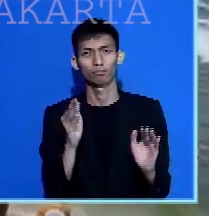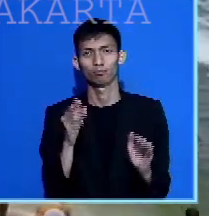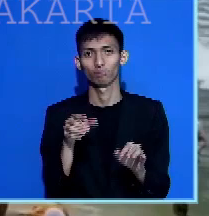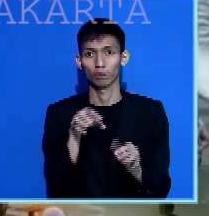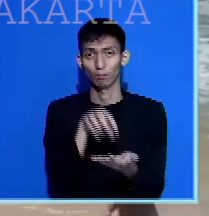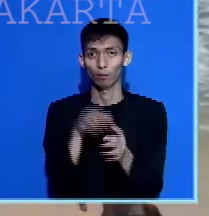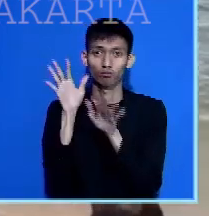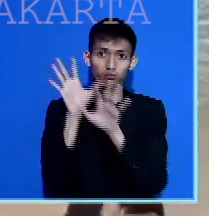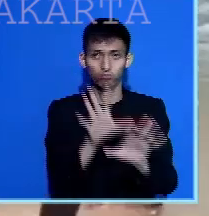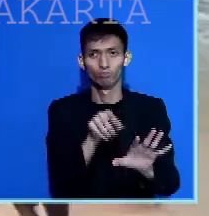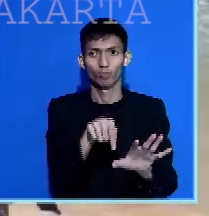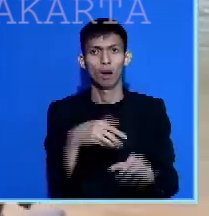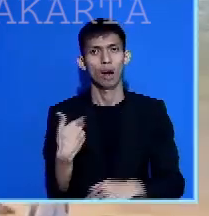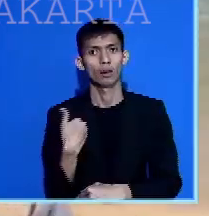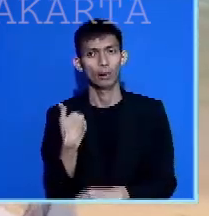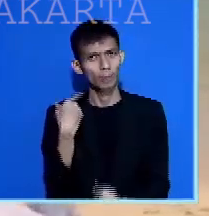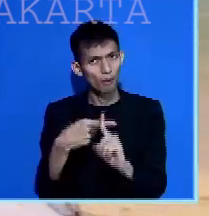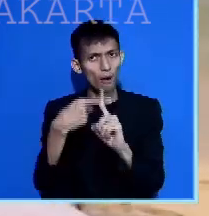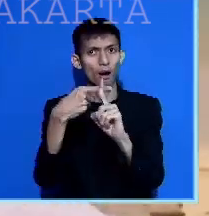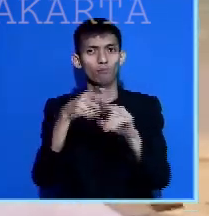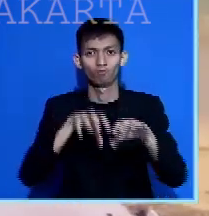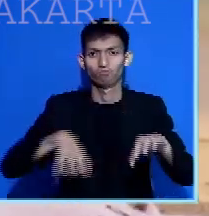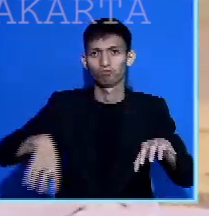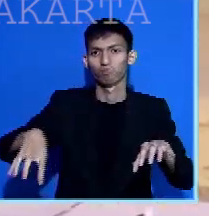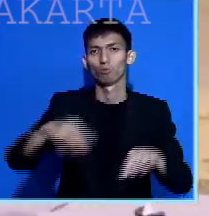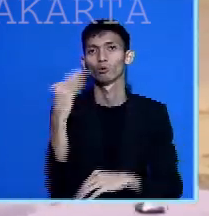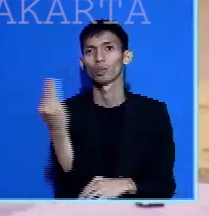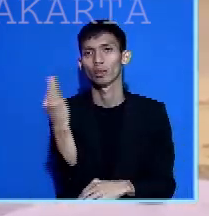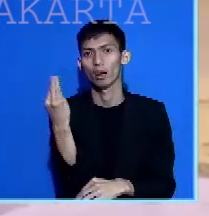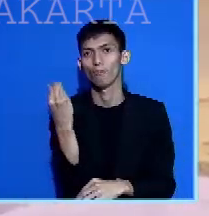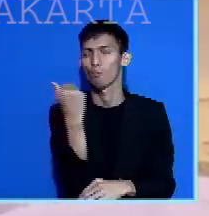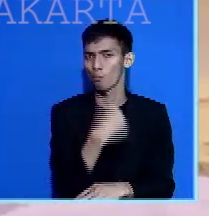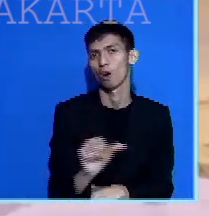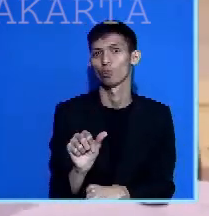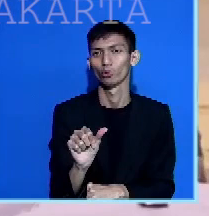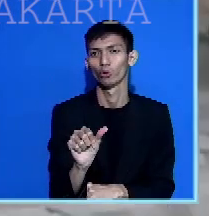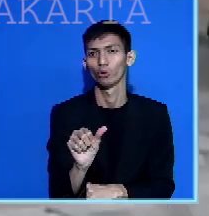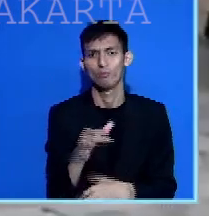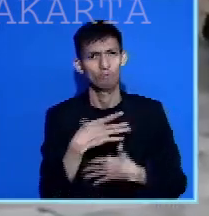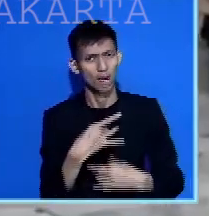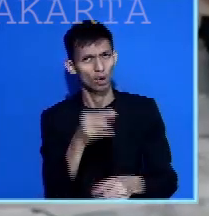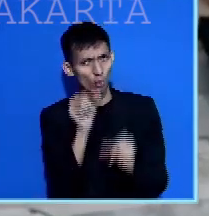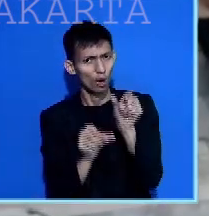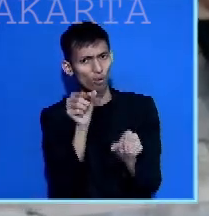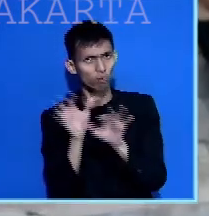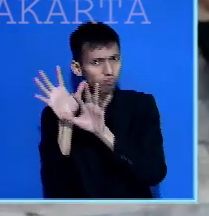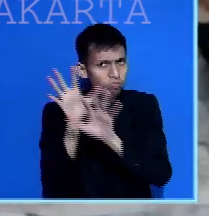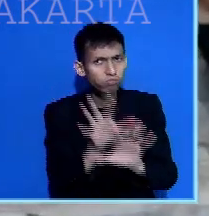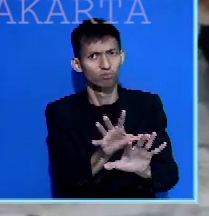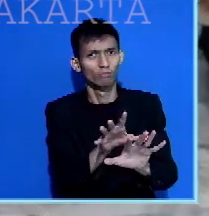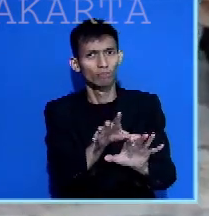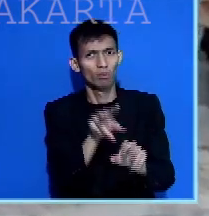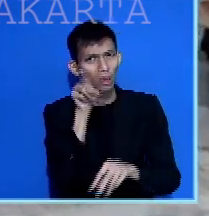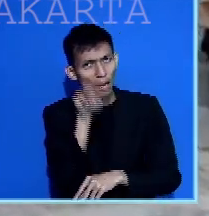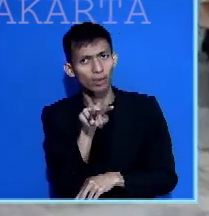diantaranya adanya wisata buatan yang menambah daya tarik tersendiri bagi para wisatawan untuk berkunjung ke wilayah Kabupaten Gunung Kidul. Kepala Dinas Pariwisata Kabupaten